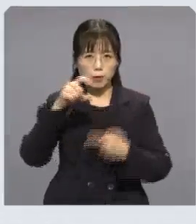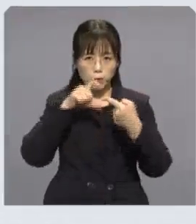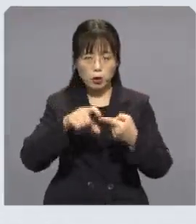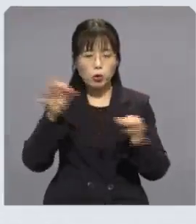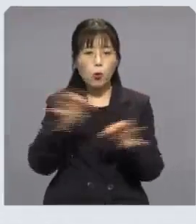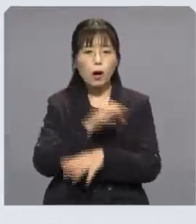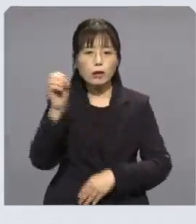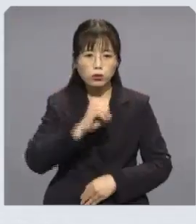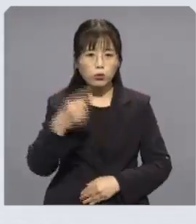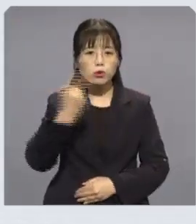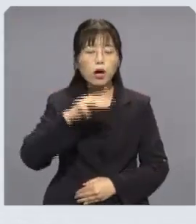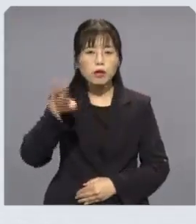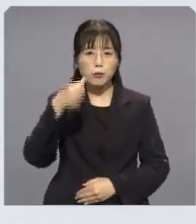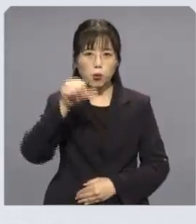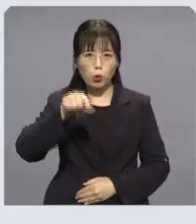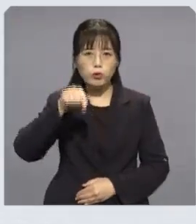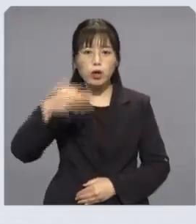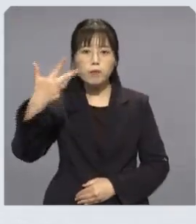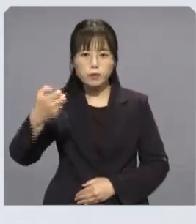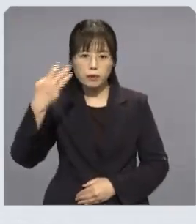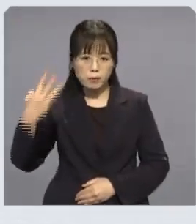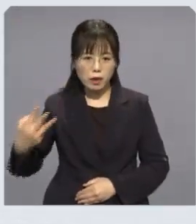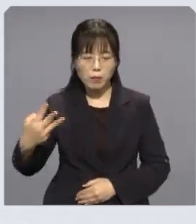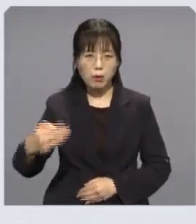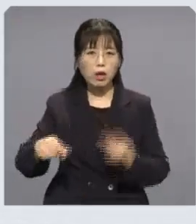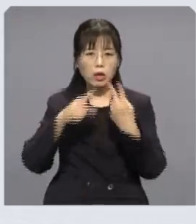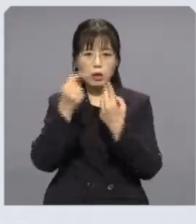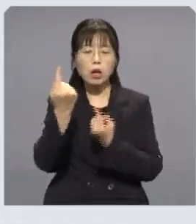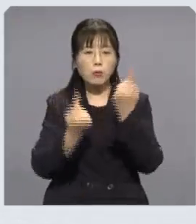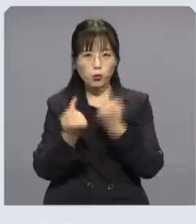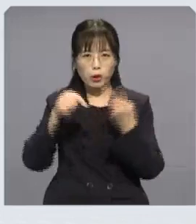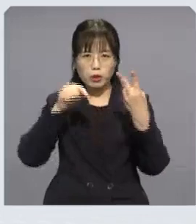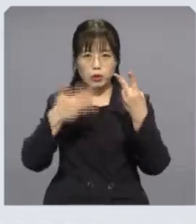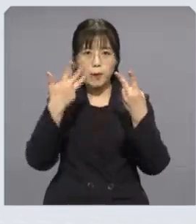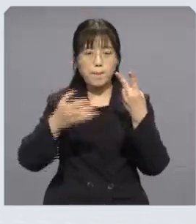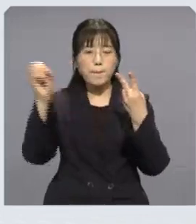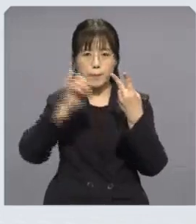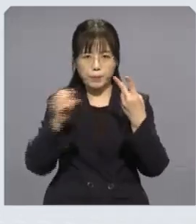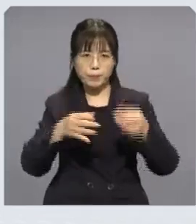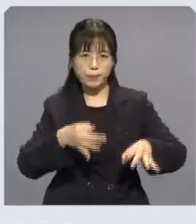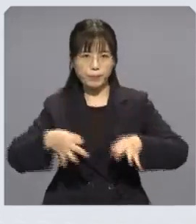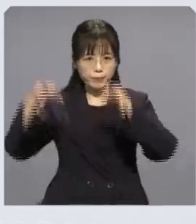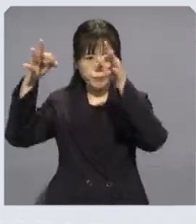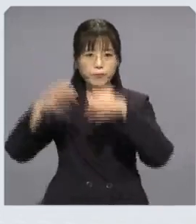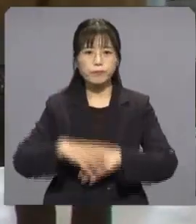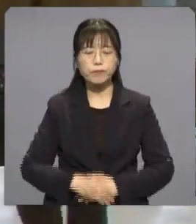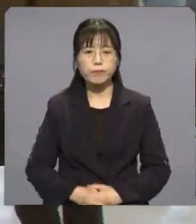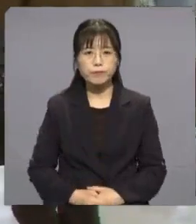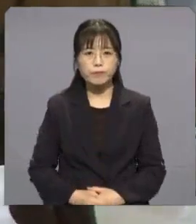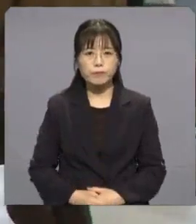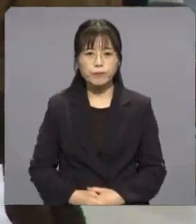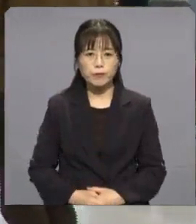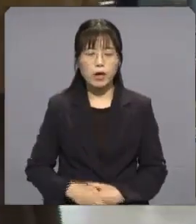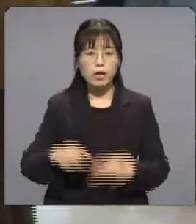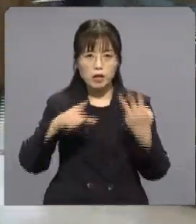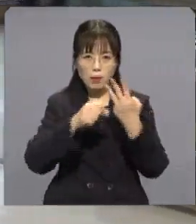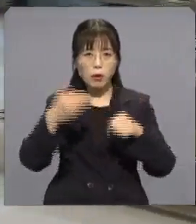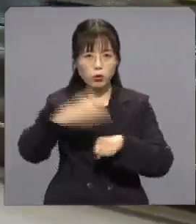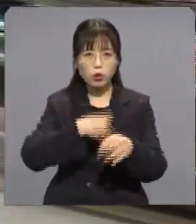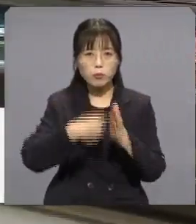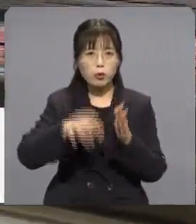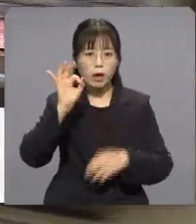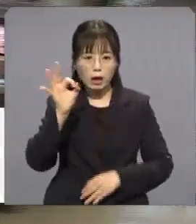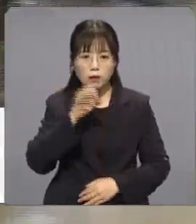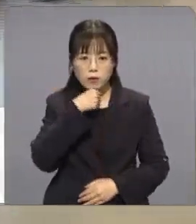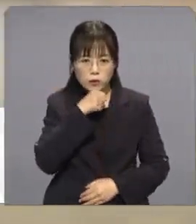평균 환율은 1305.73원으로 2월보다 2.8% 올랐습니다 3월 수입